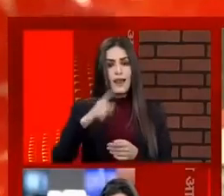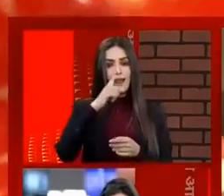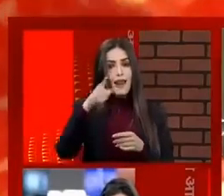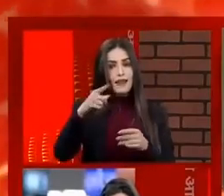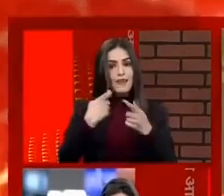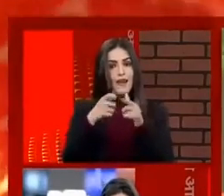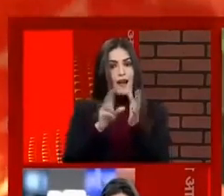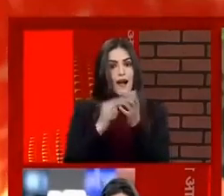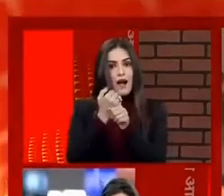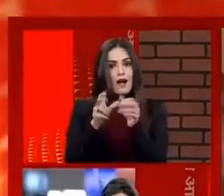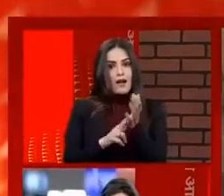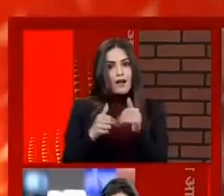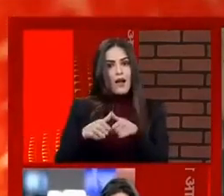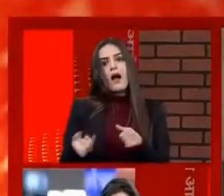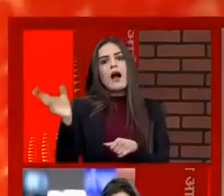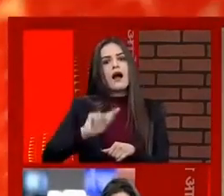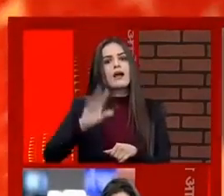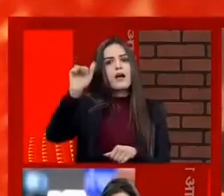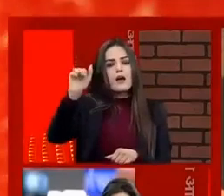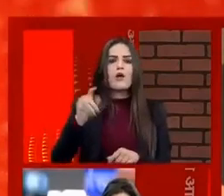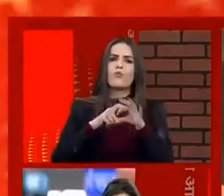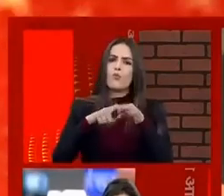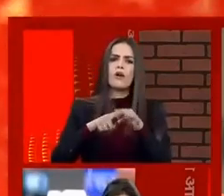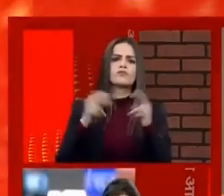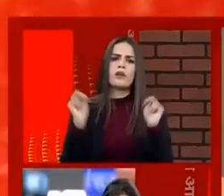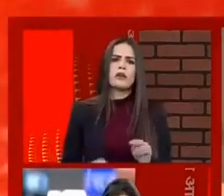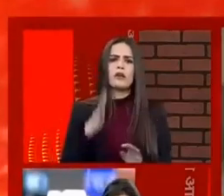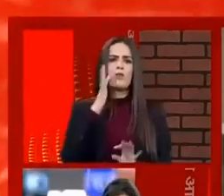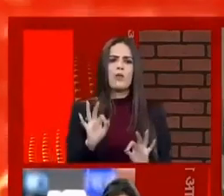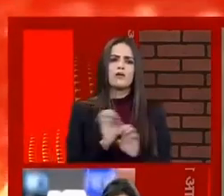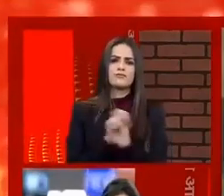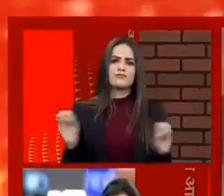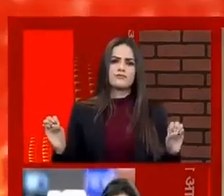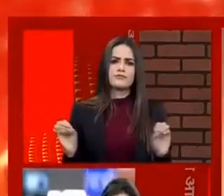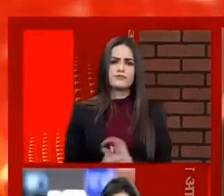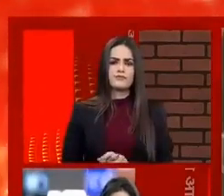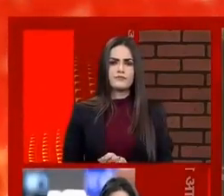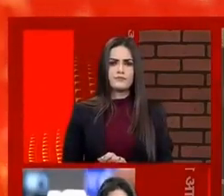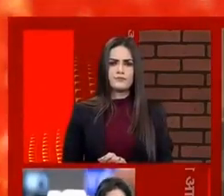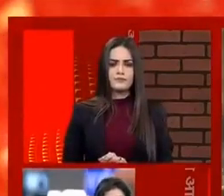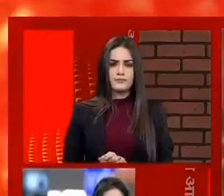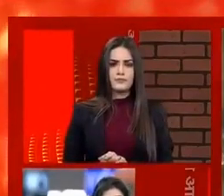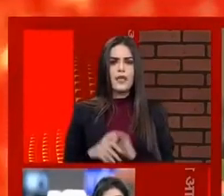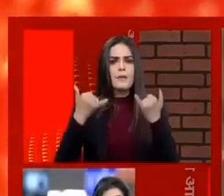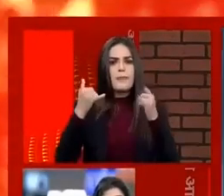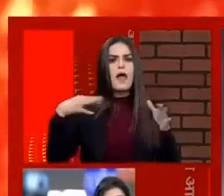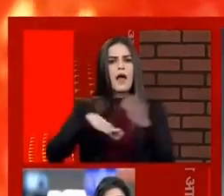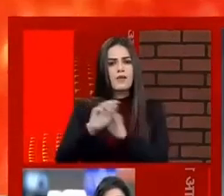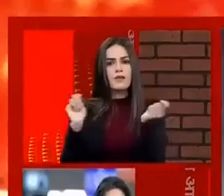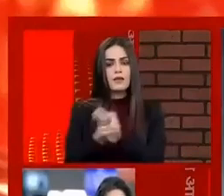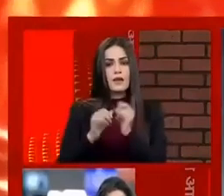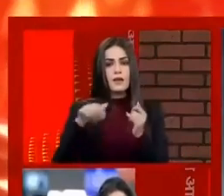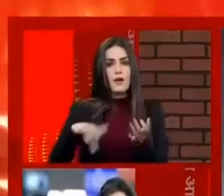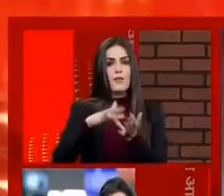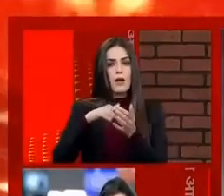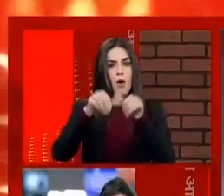कि कंगना को फिर बुलाकर पूछताछ करने की जरूरत नहीं है। खेल जगत की खबर, सिडनी में भारत